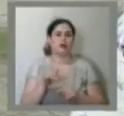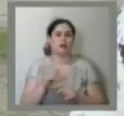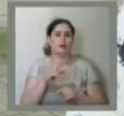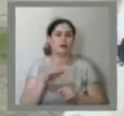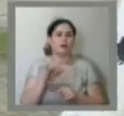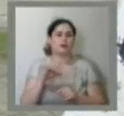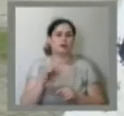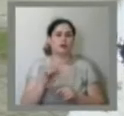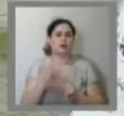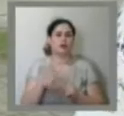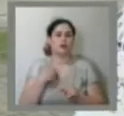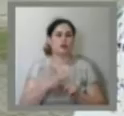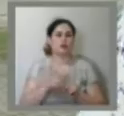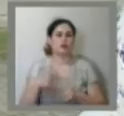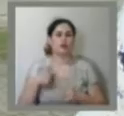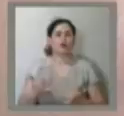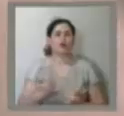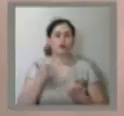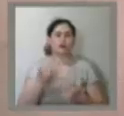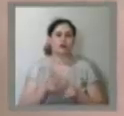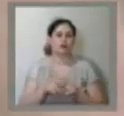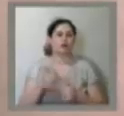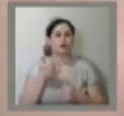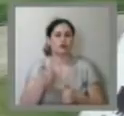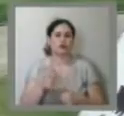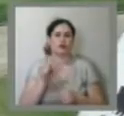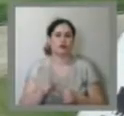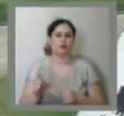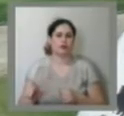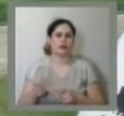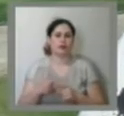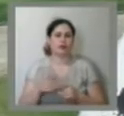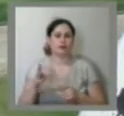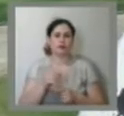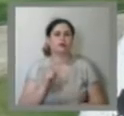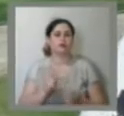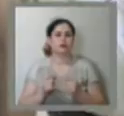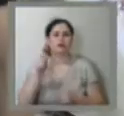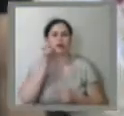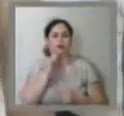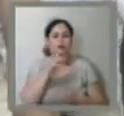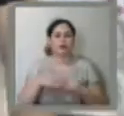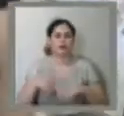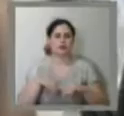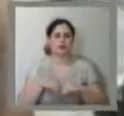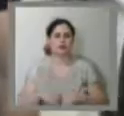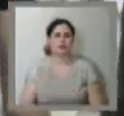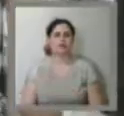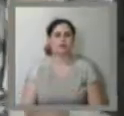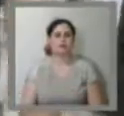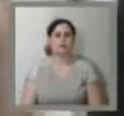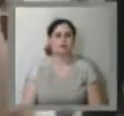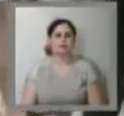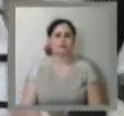їх дуже поважаю, вони дуже добрі люди. Це справжня українська родина. Анна Тон,